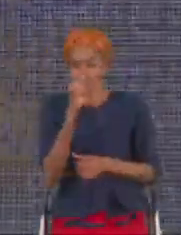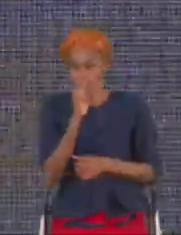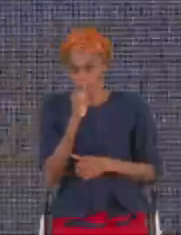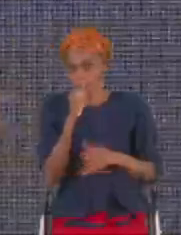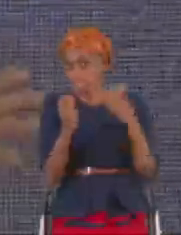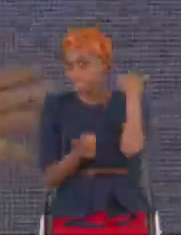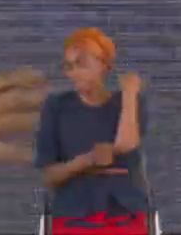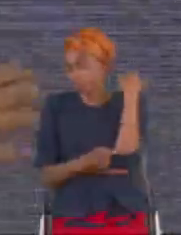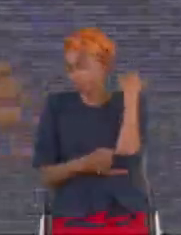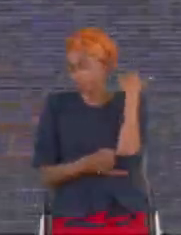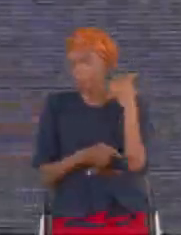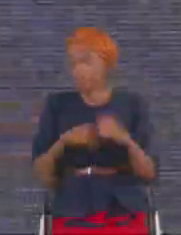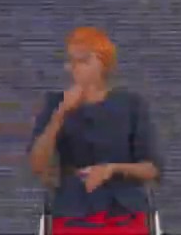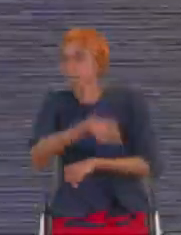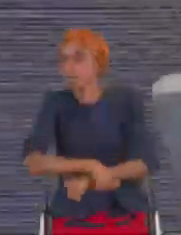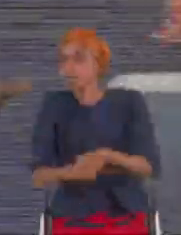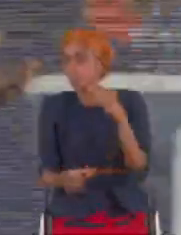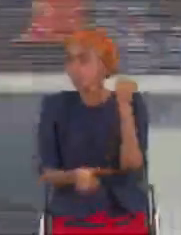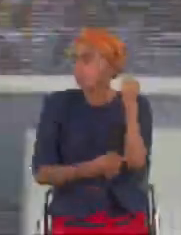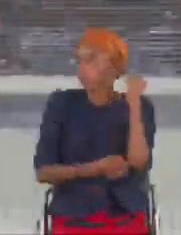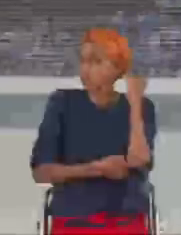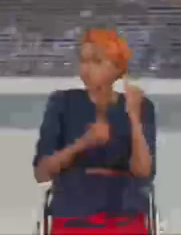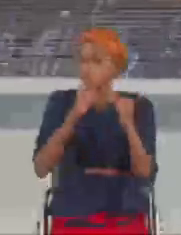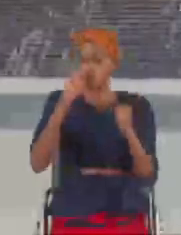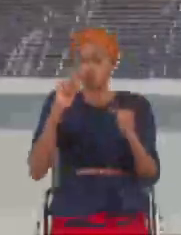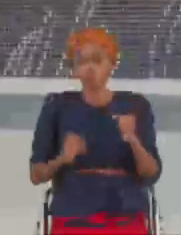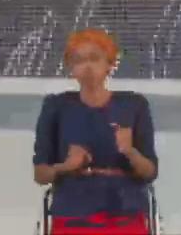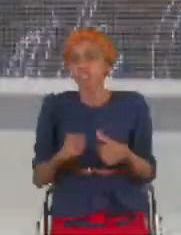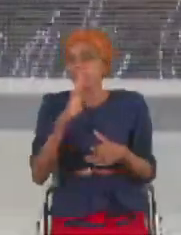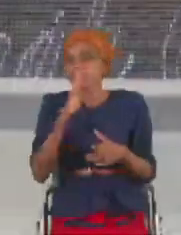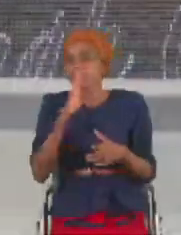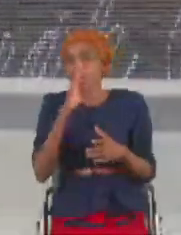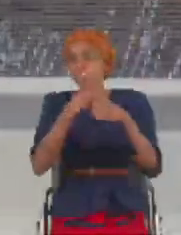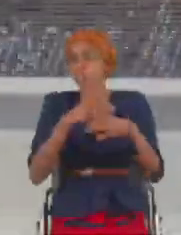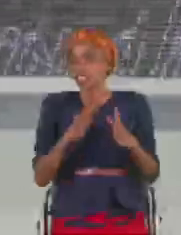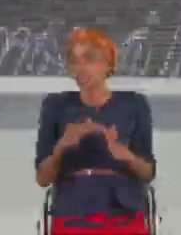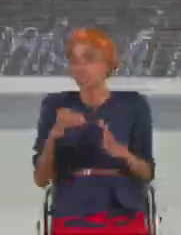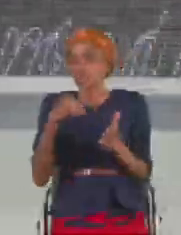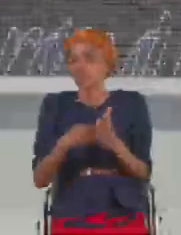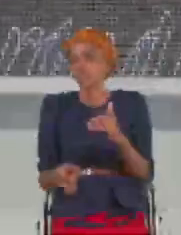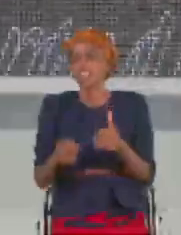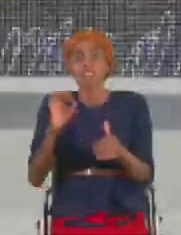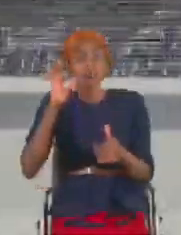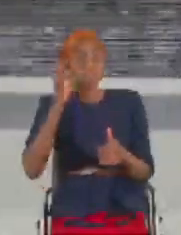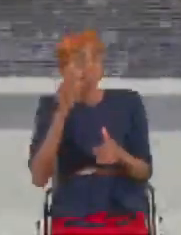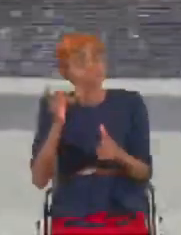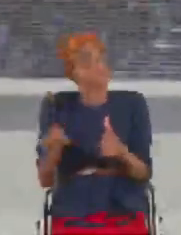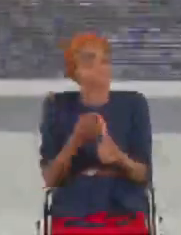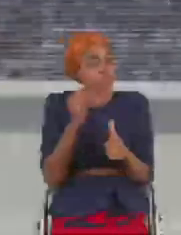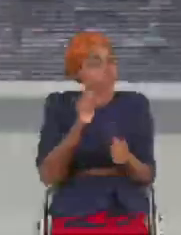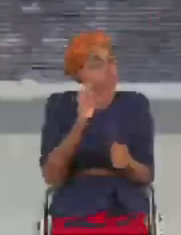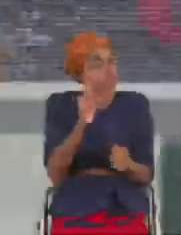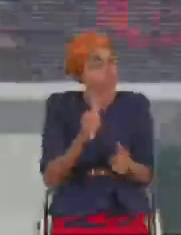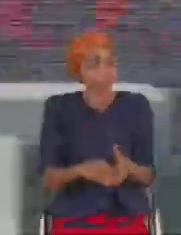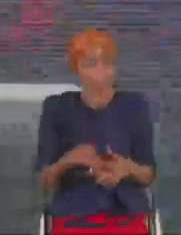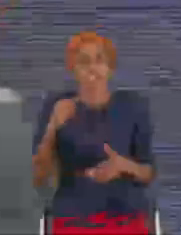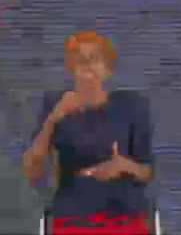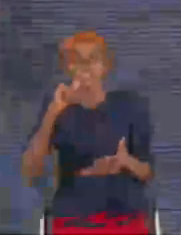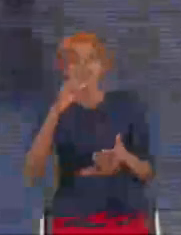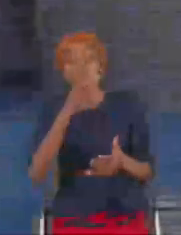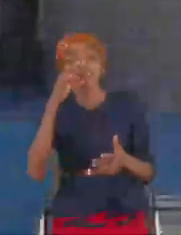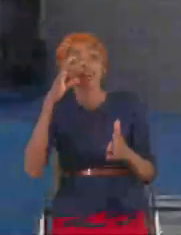persévérer avec la tentation tu dois être aussi le premier a recueilli le fruit toi même alors